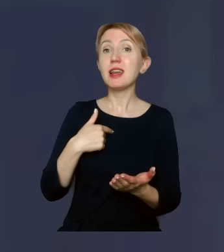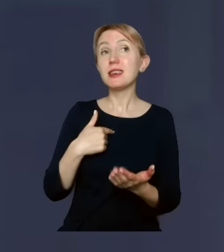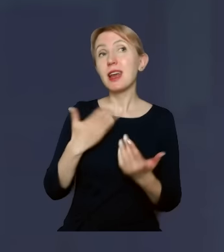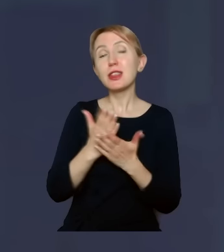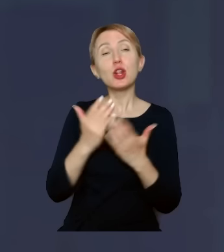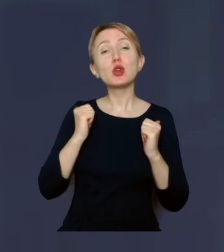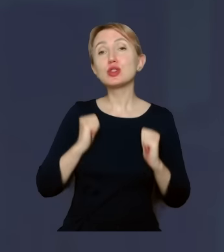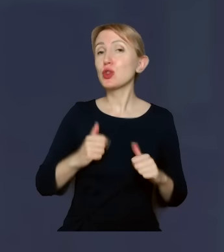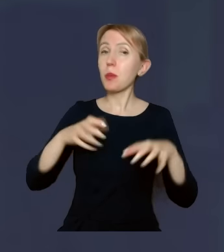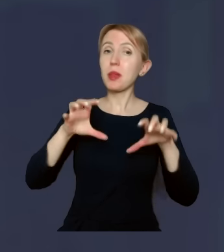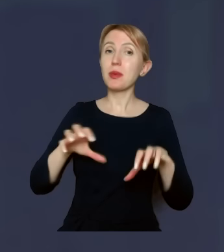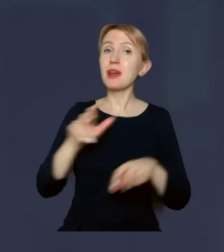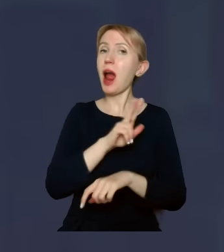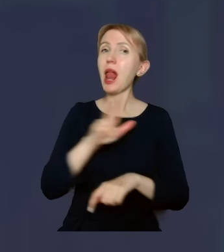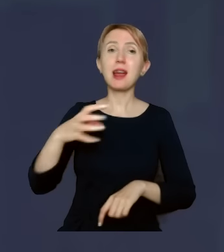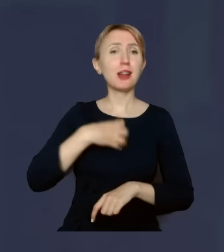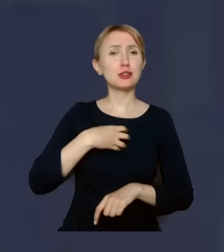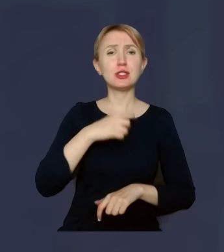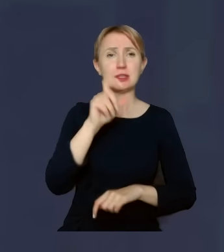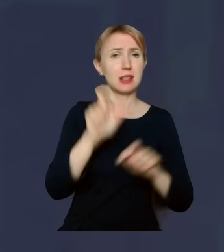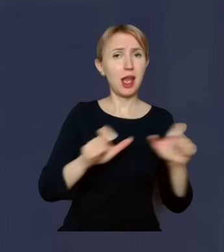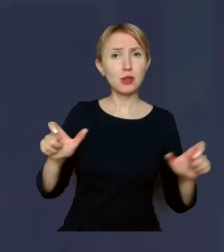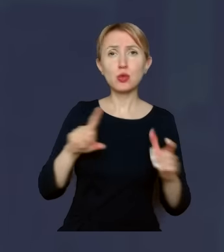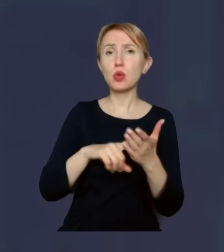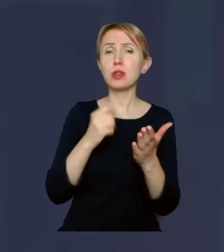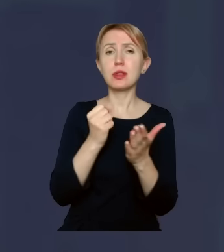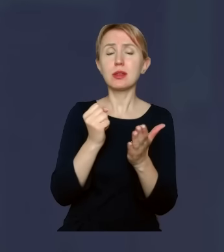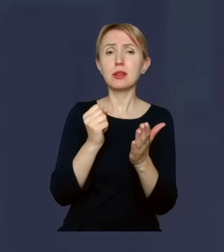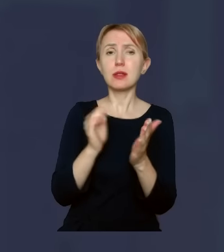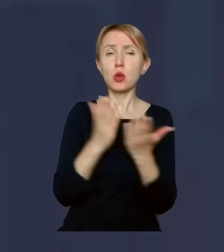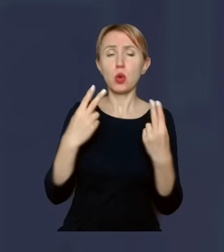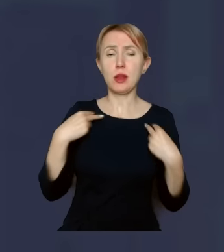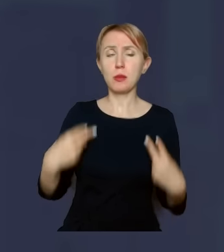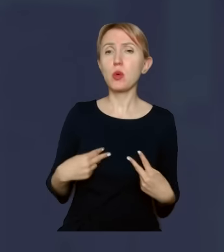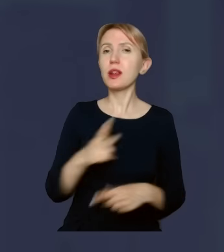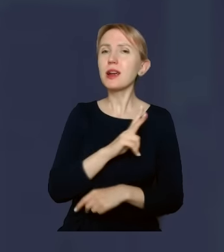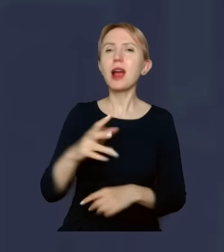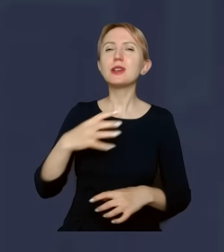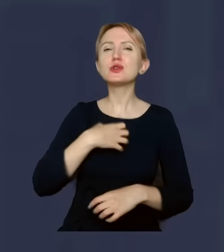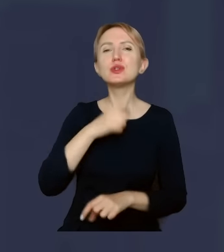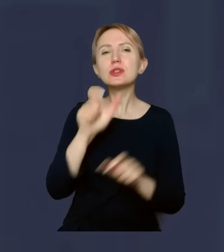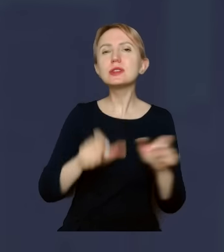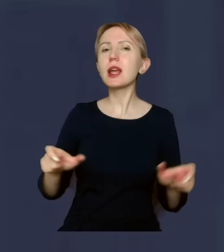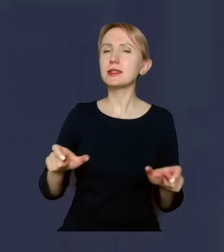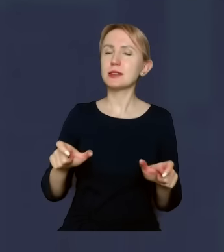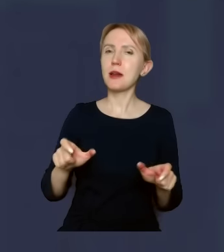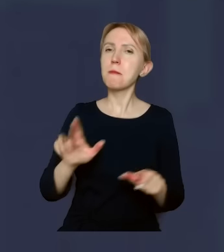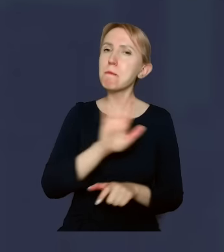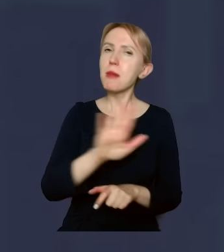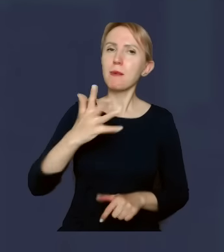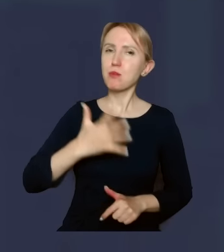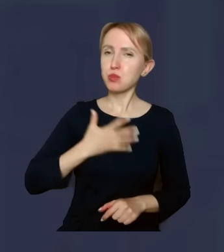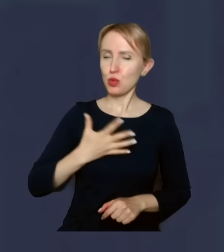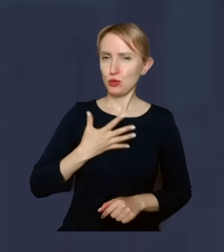prezesem, ale wszyscy sędziowie Trybunału Konstytucyjnego i myślę, że wszyscy sędziowie, którzy mają poczucie